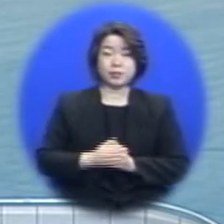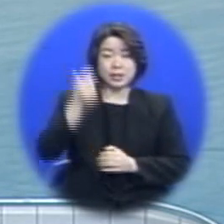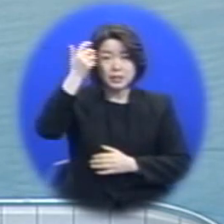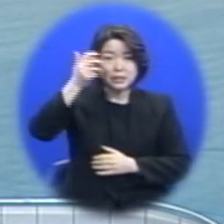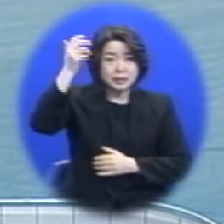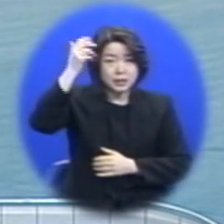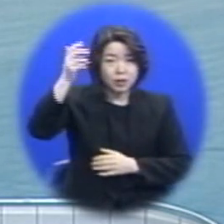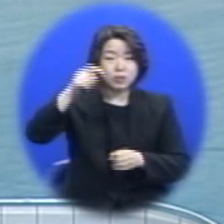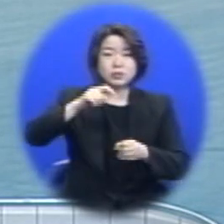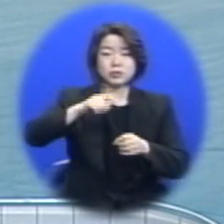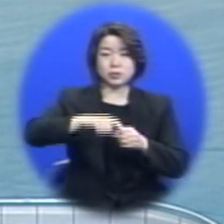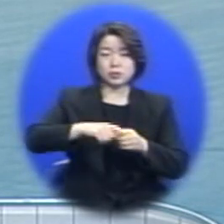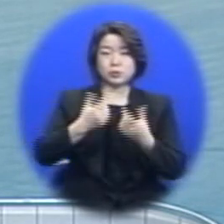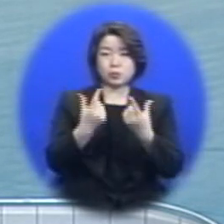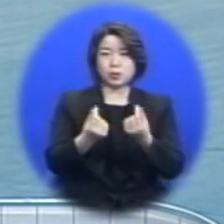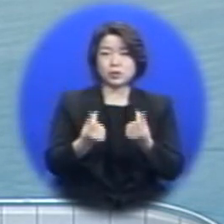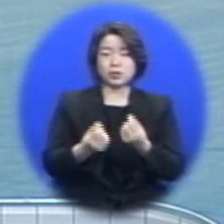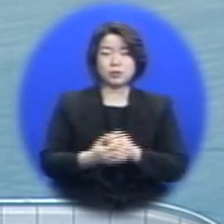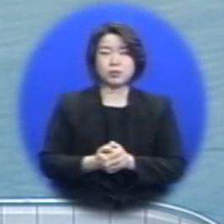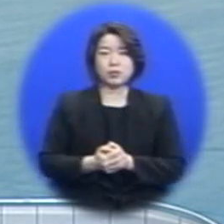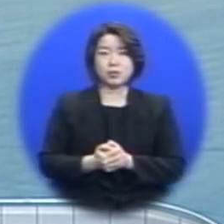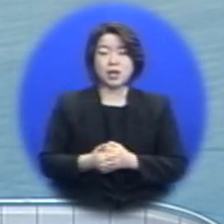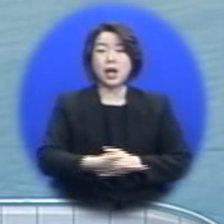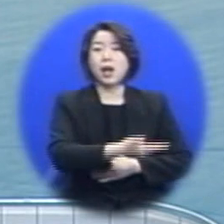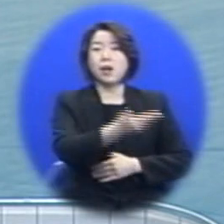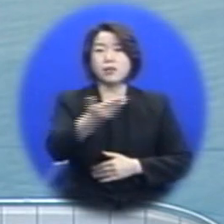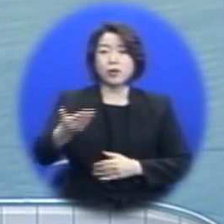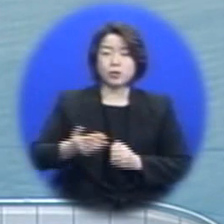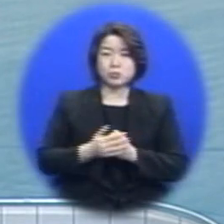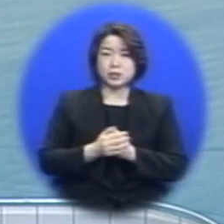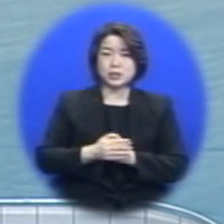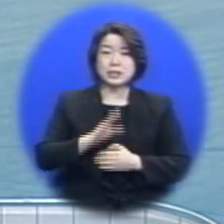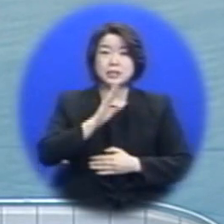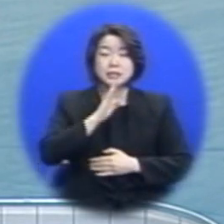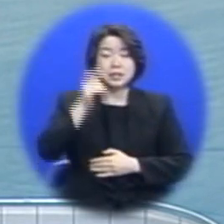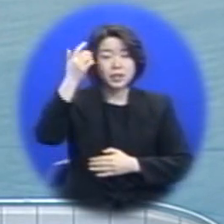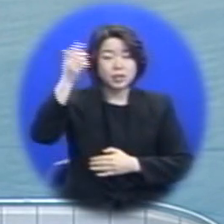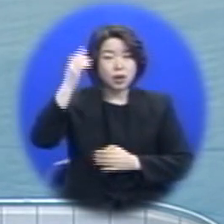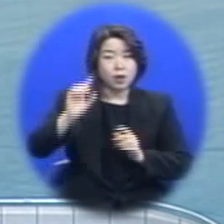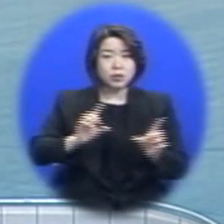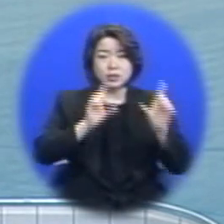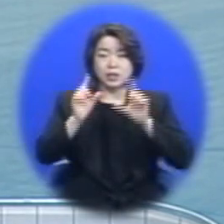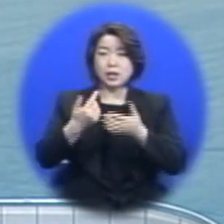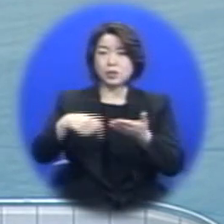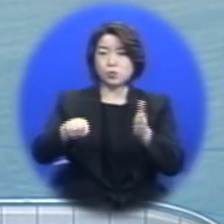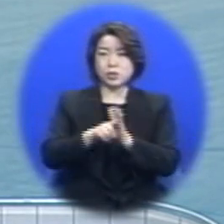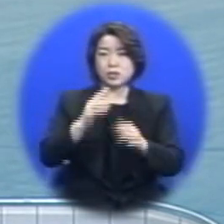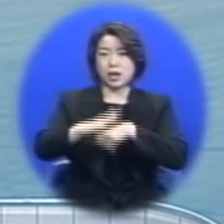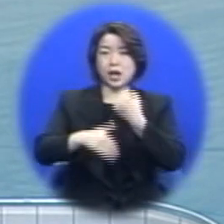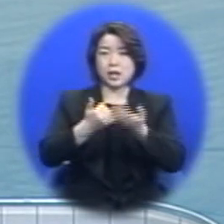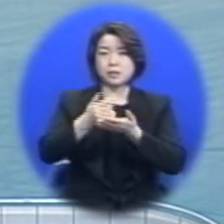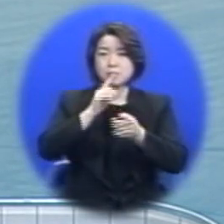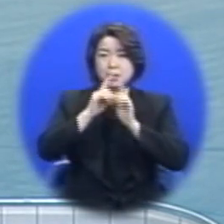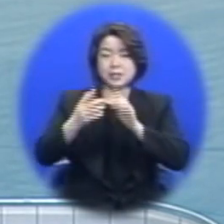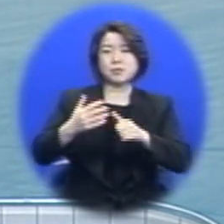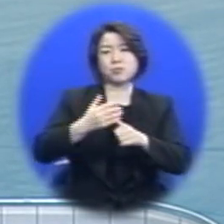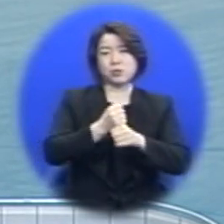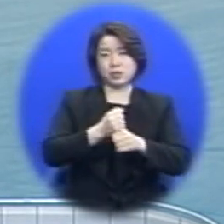영적으로도 마찬가지. 여러분이 정말 영혼이 살려면 하나님의 말씀을 붙잡으셔야 돼요.